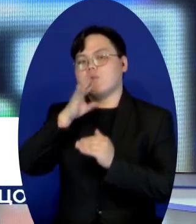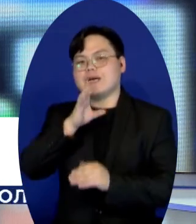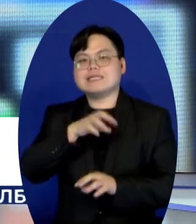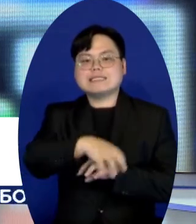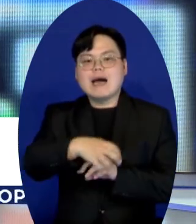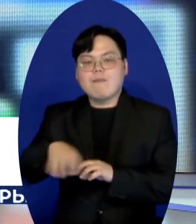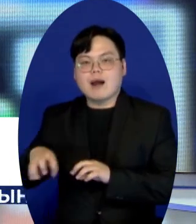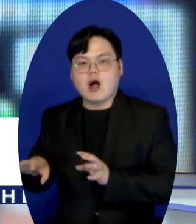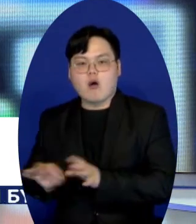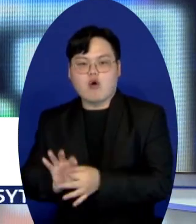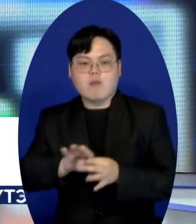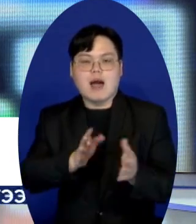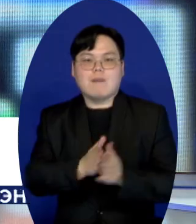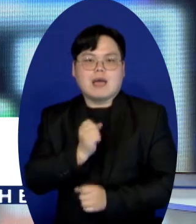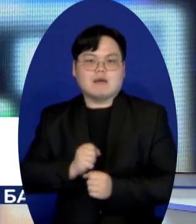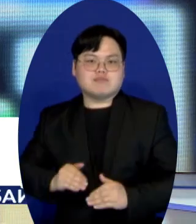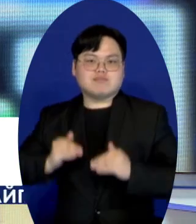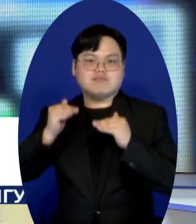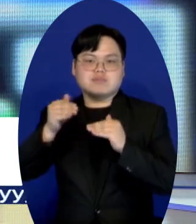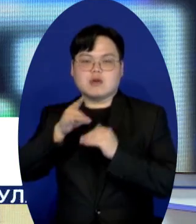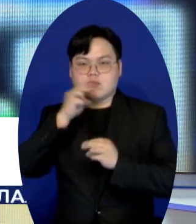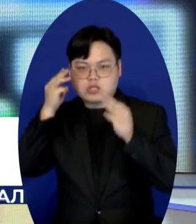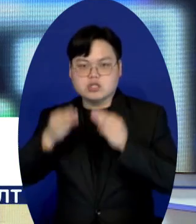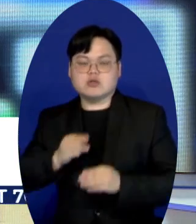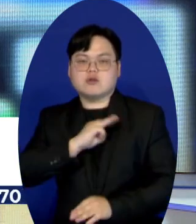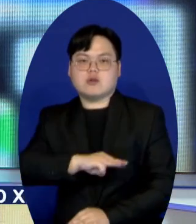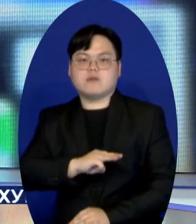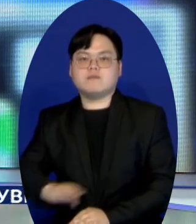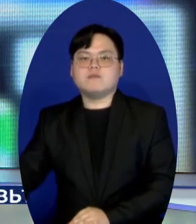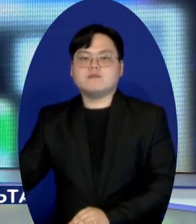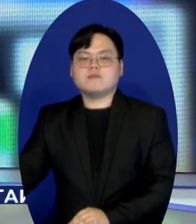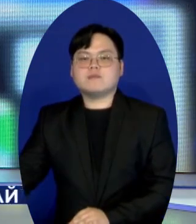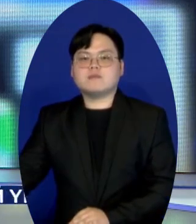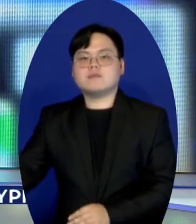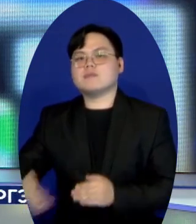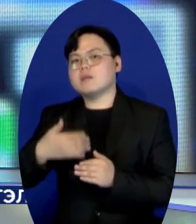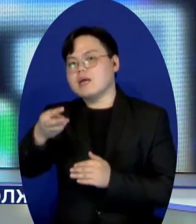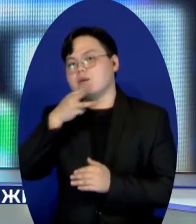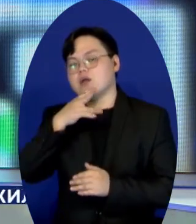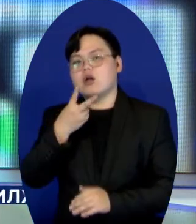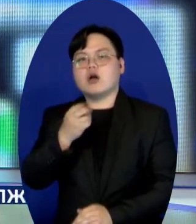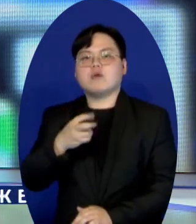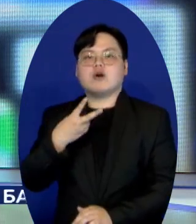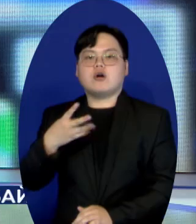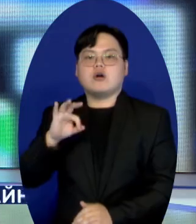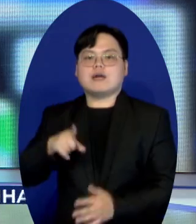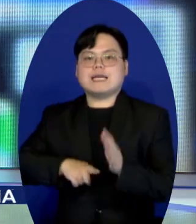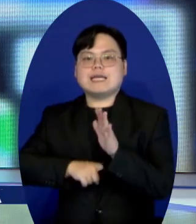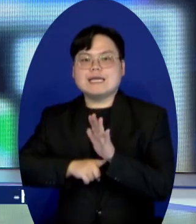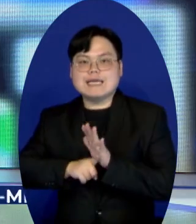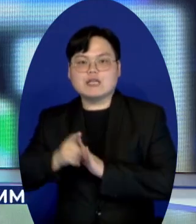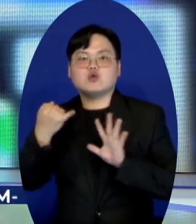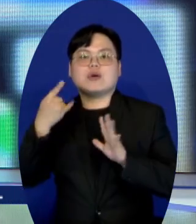хамтын ажиллагааг сайжруулж, гарц шийдлийг олоход чиглэж байгаа юм а. Дараагийн мэдээ. 2022 оны эхний хагас жилд эдийн